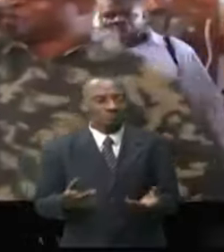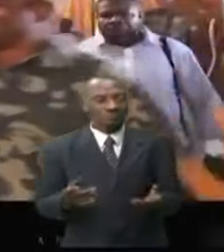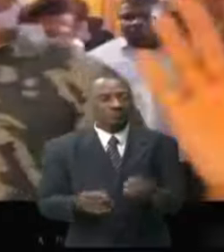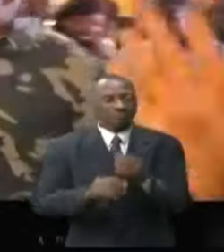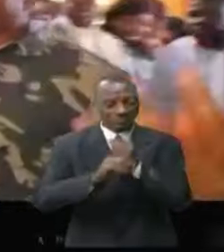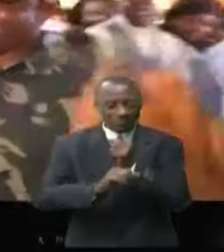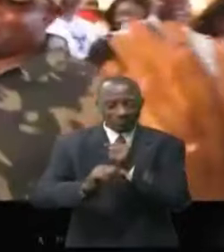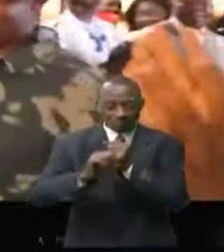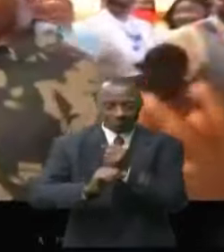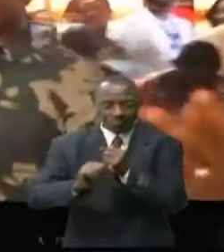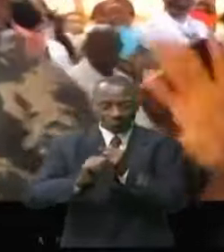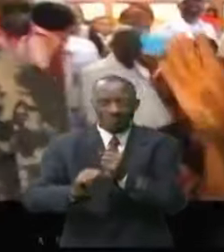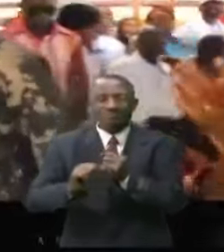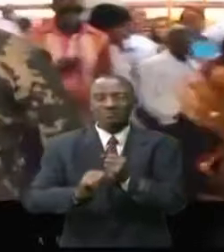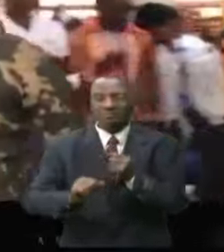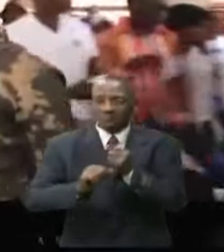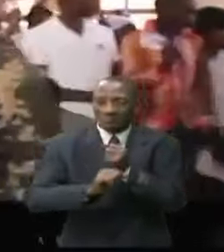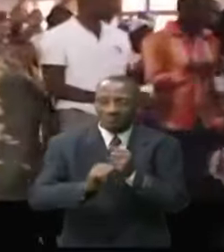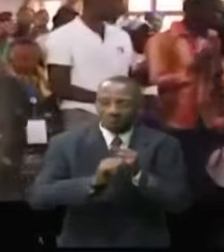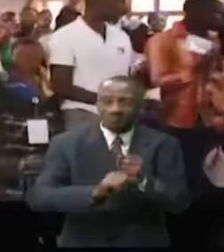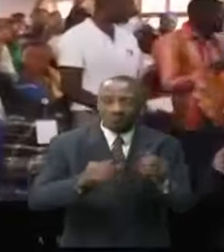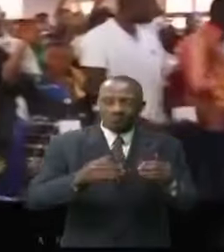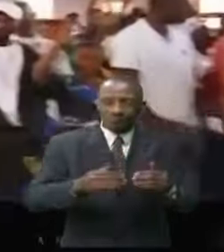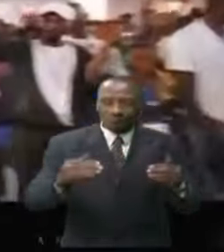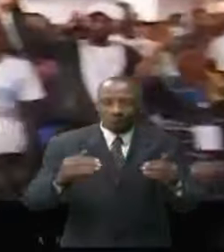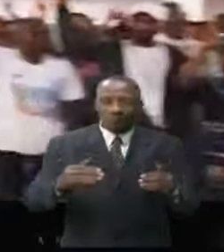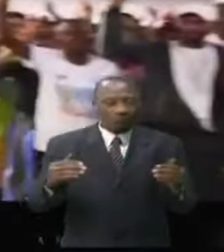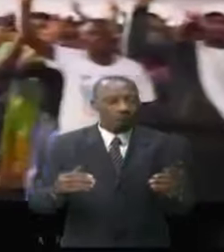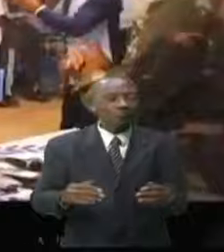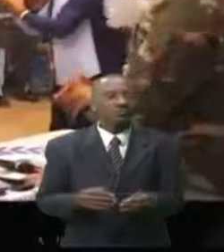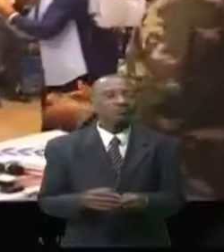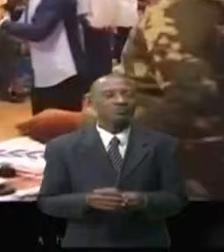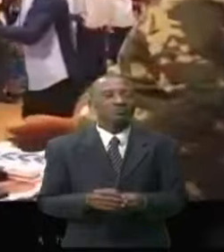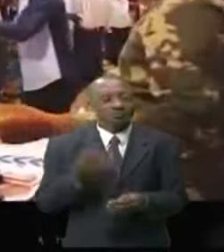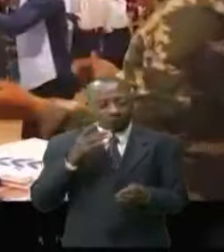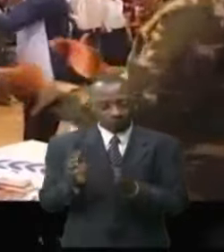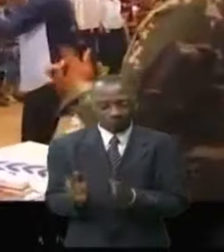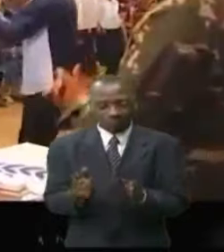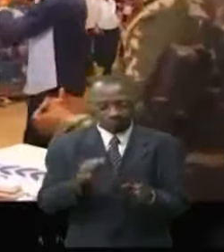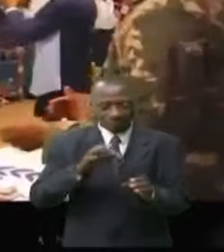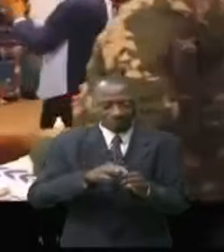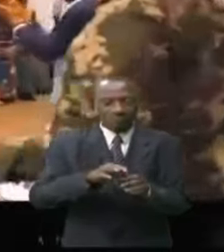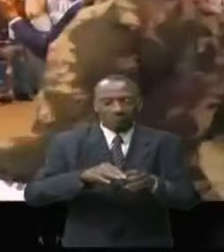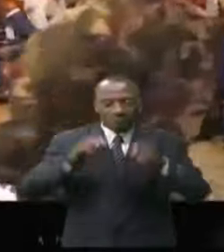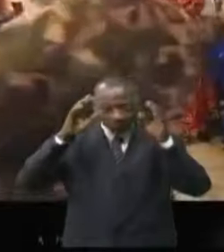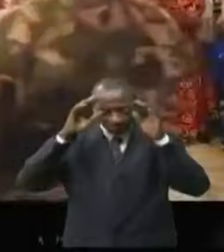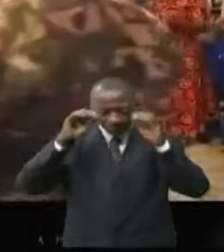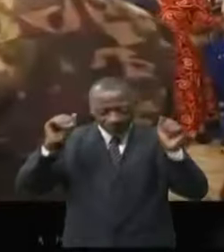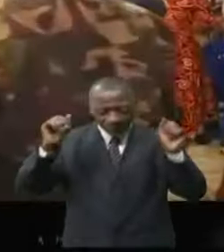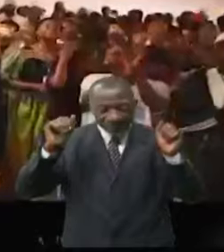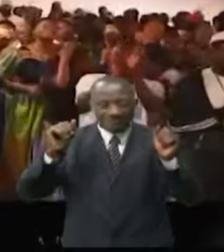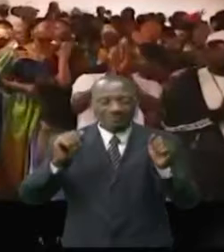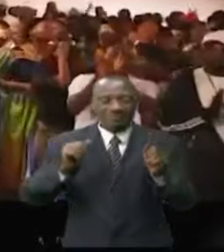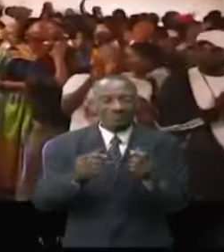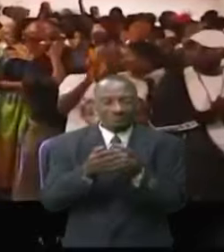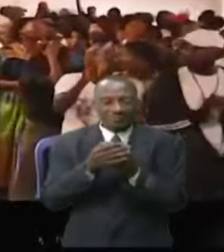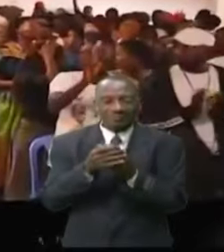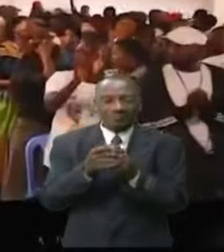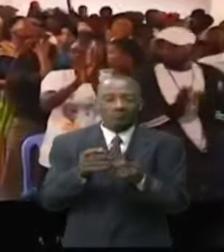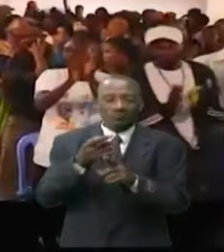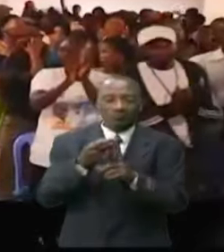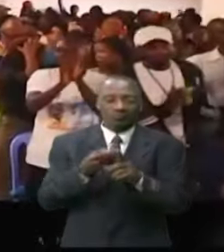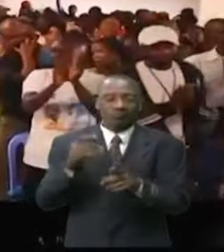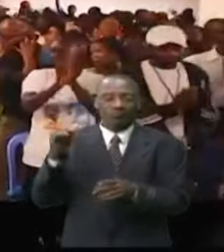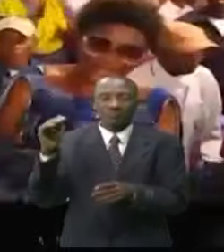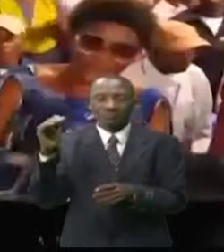tisekedi et à lui faire gagner maximum de suffrages pour l'élection présidentielle du 20 décembre 2023 le président national du